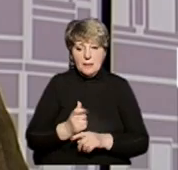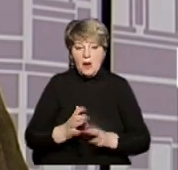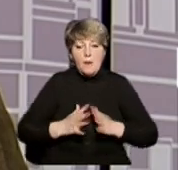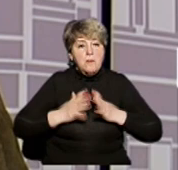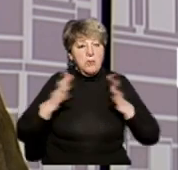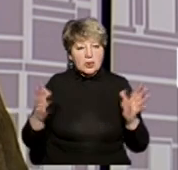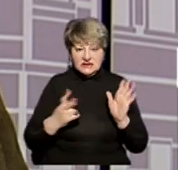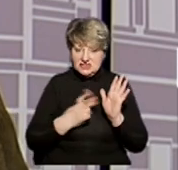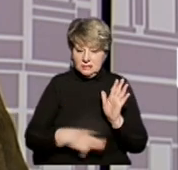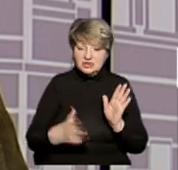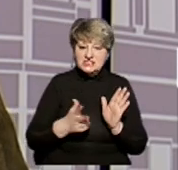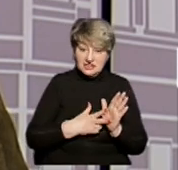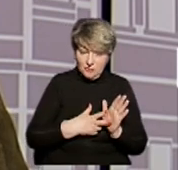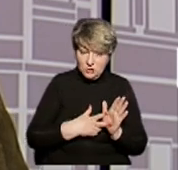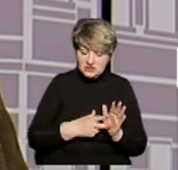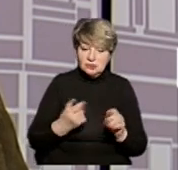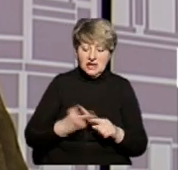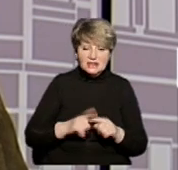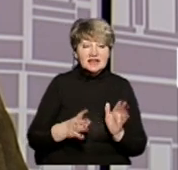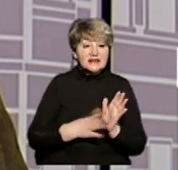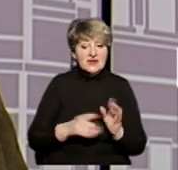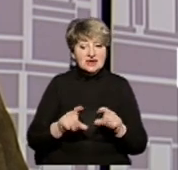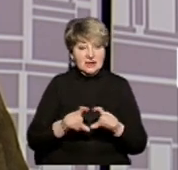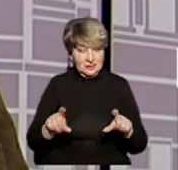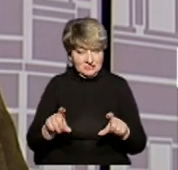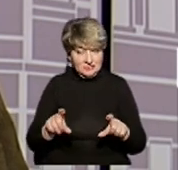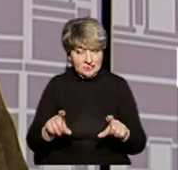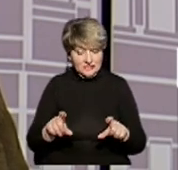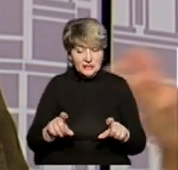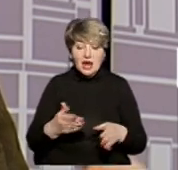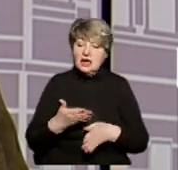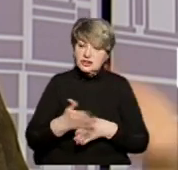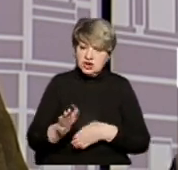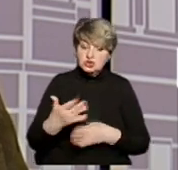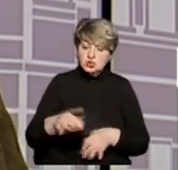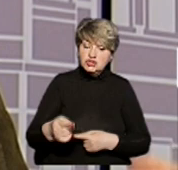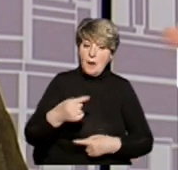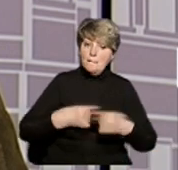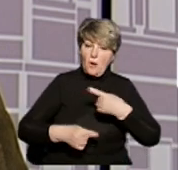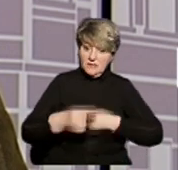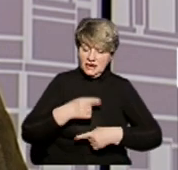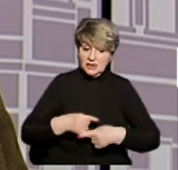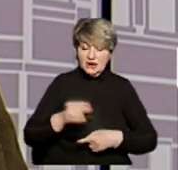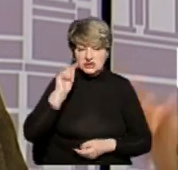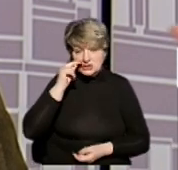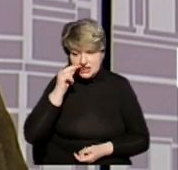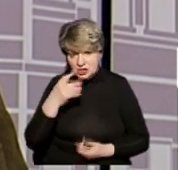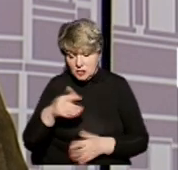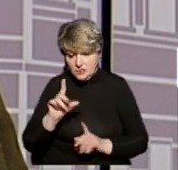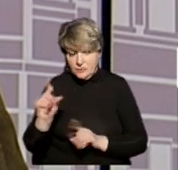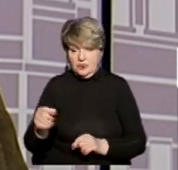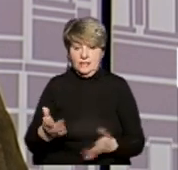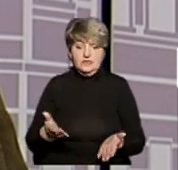дітей, 78 на сьогоднішній день. Саме в 9-й гімназії, так? Саме в 9-й гімназії, так. Бо частина, я вже сказала, вже повернулась такі, як міста Чернігів,